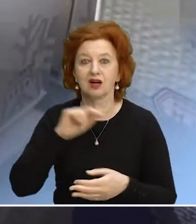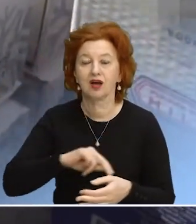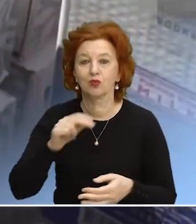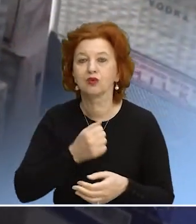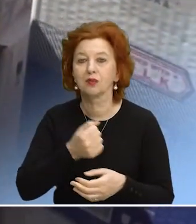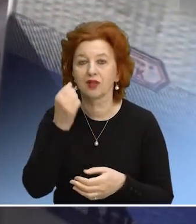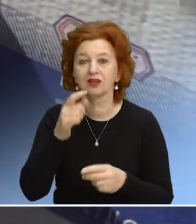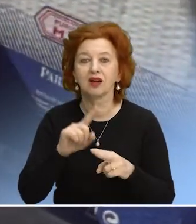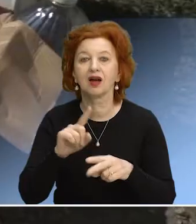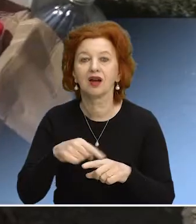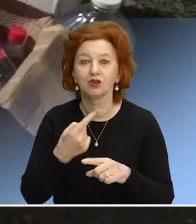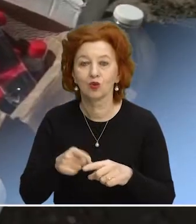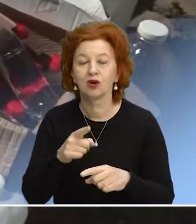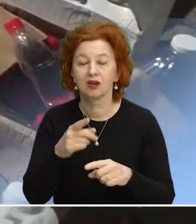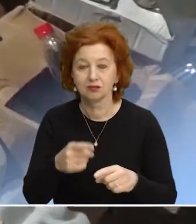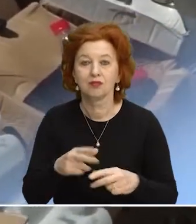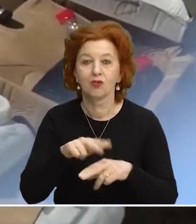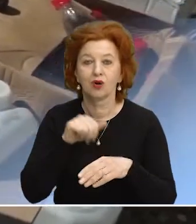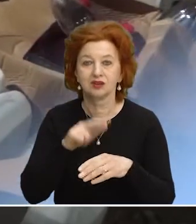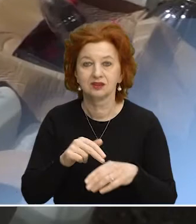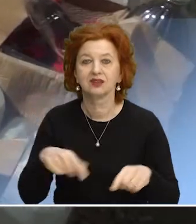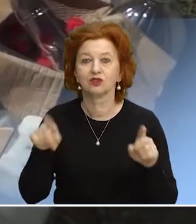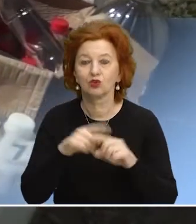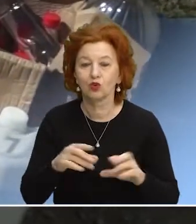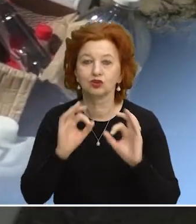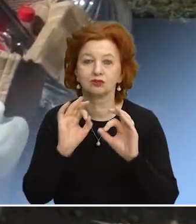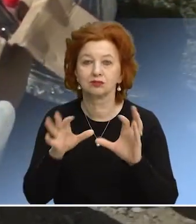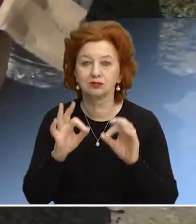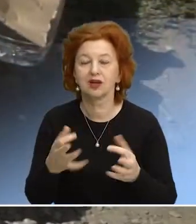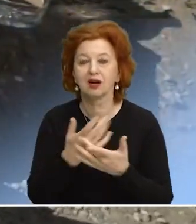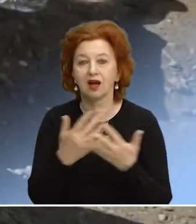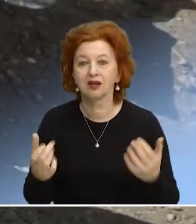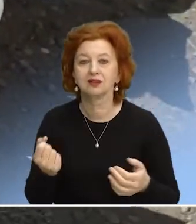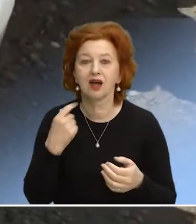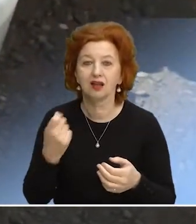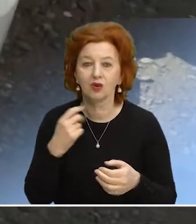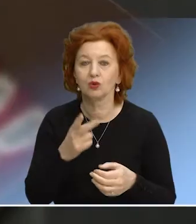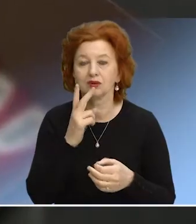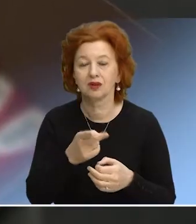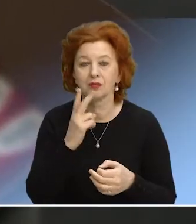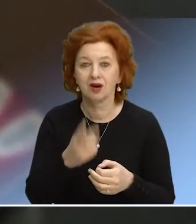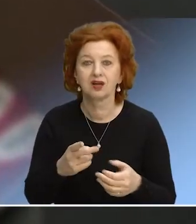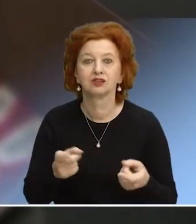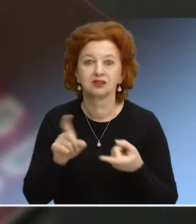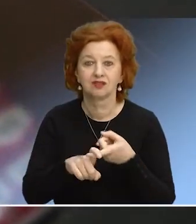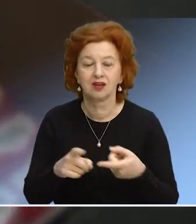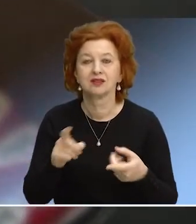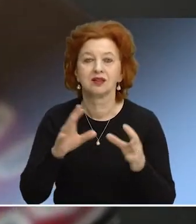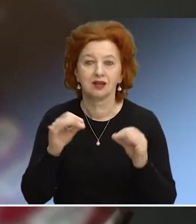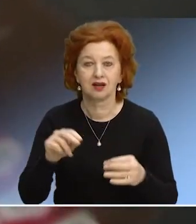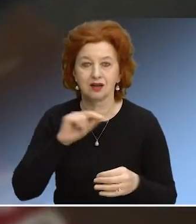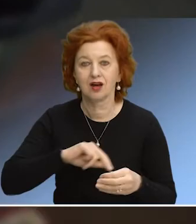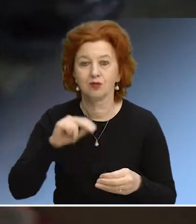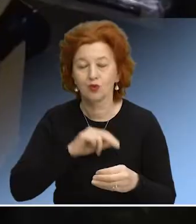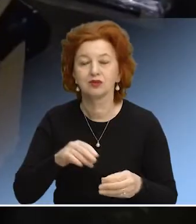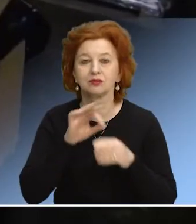работа, благодаря которой полицейскими были изъяты крупные партии нелегальной алкогольной продукции и табачных изделий. Кроме всего прочего,